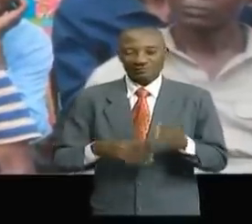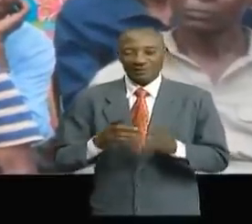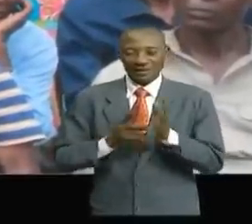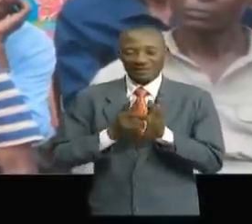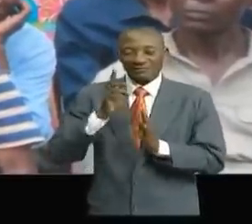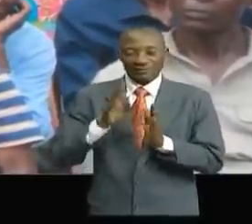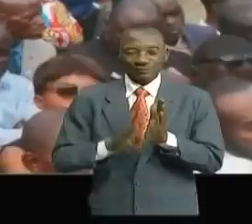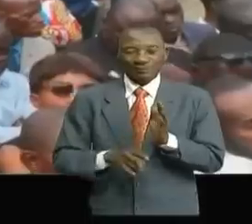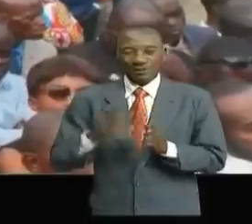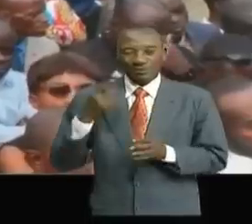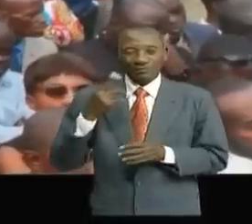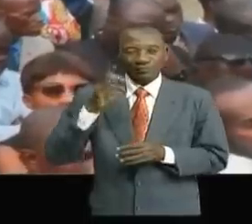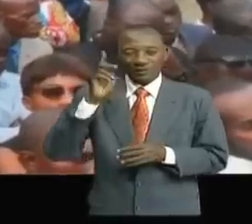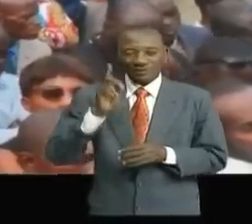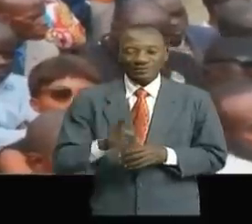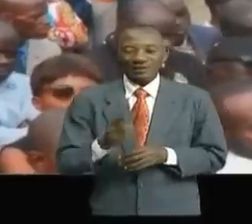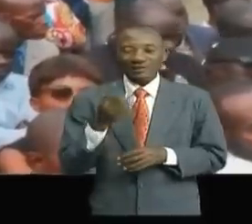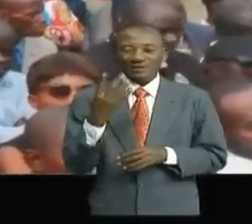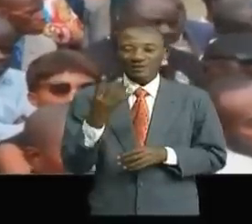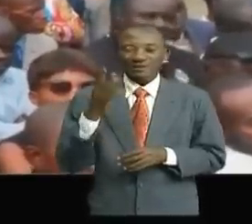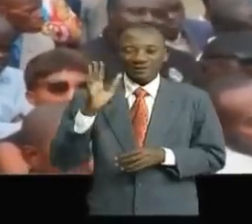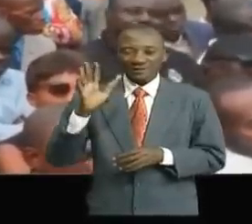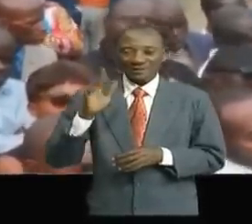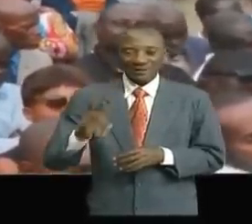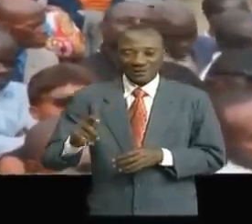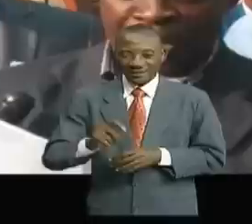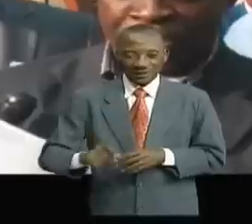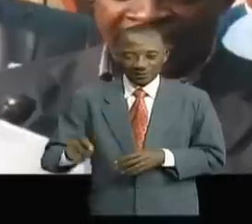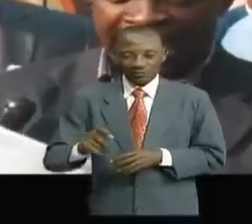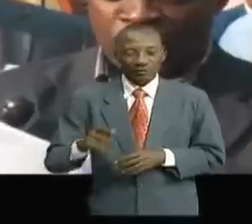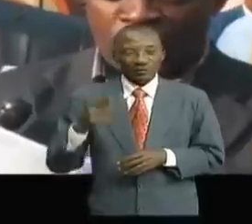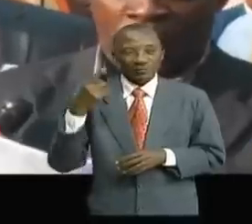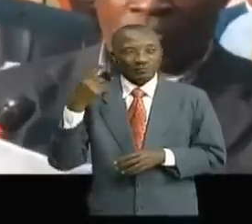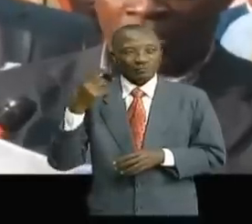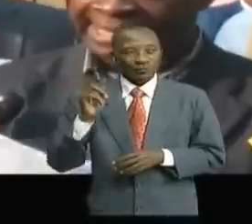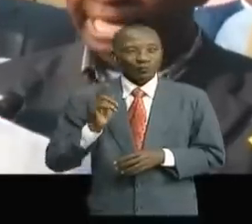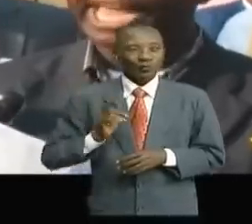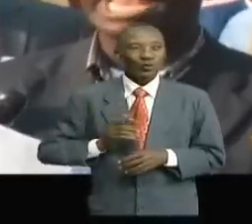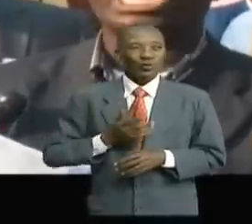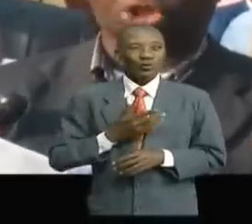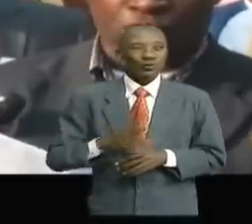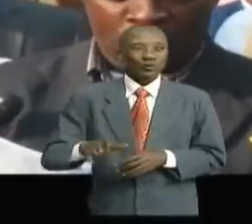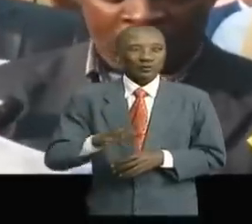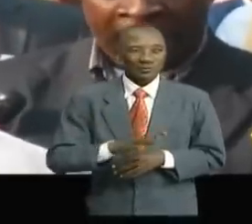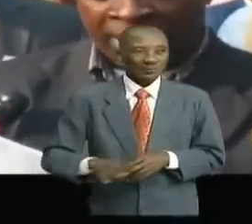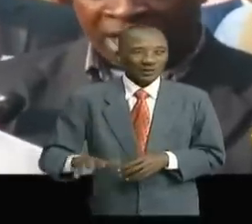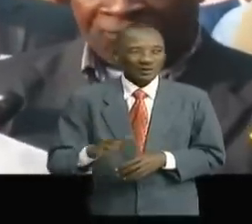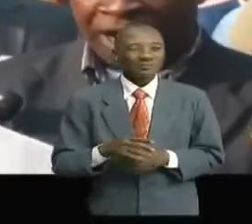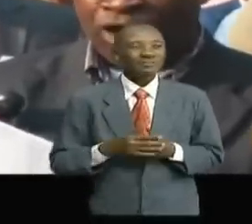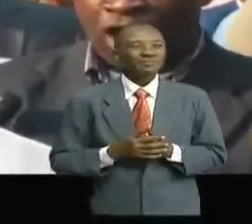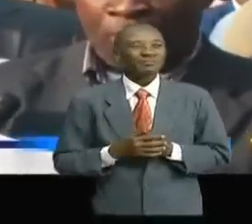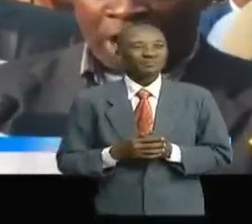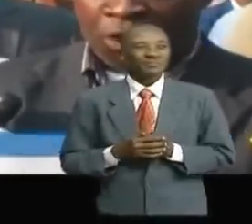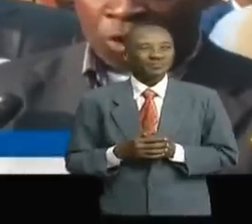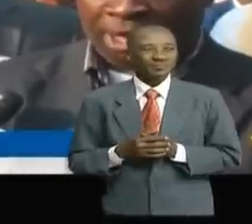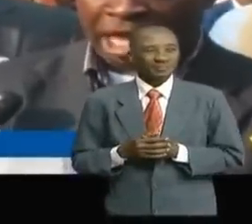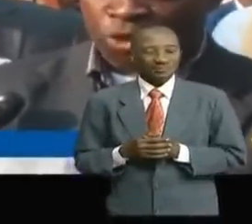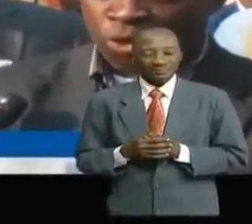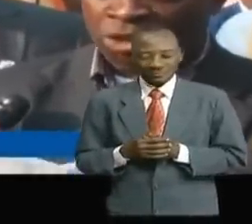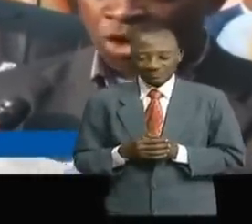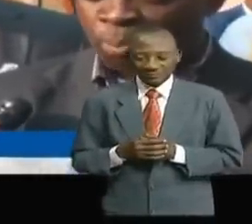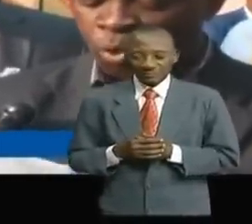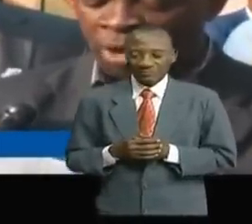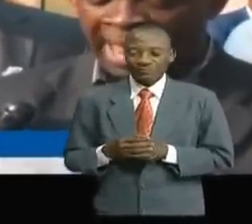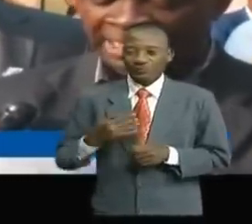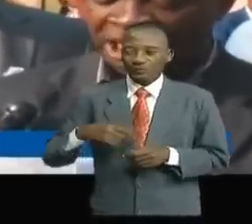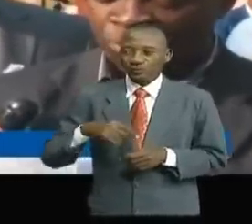ses variantes, pour ne citer que celle-là, avec un tel bilan record, sa réélection ne fait l'ombre d'aucun